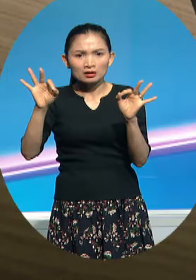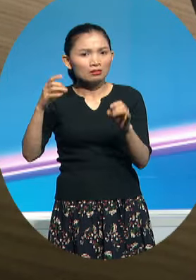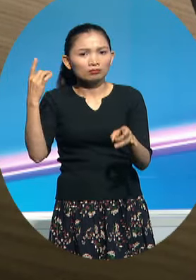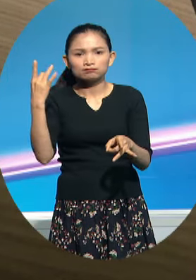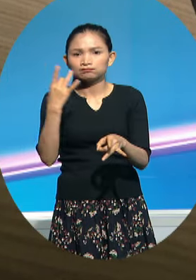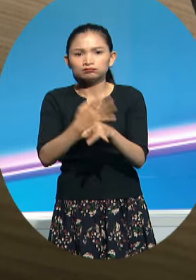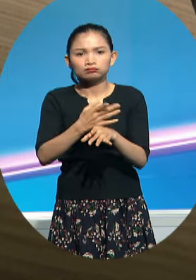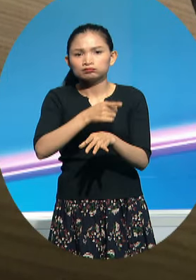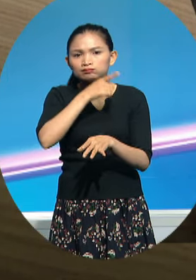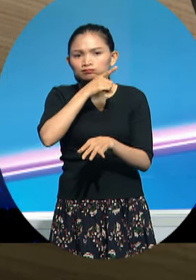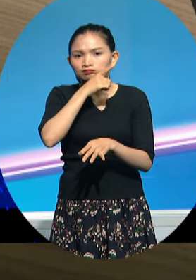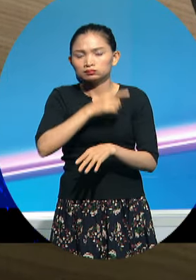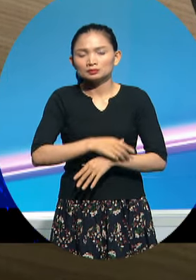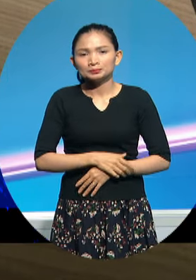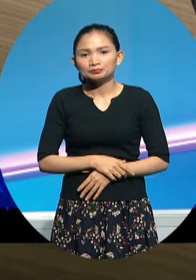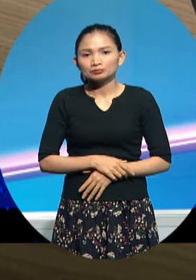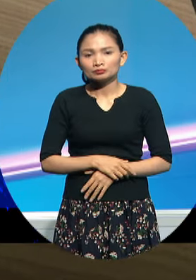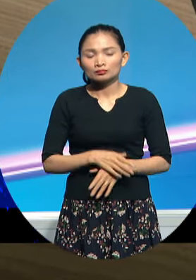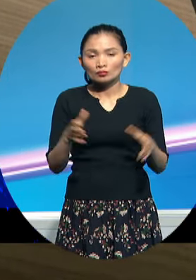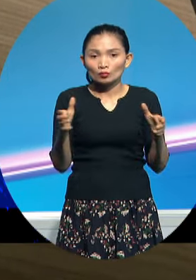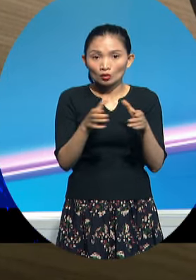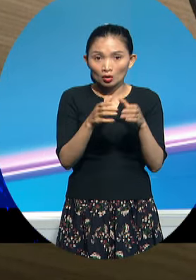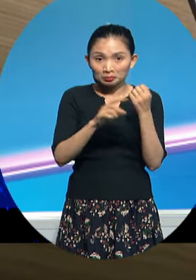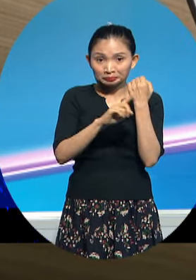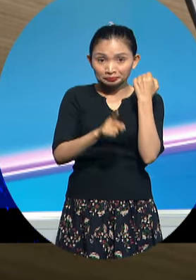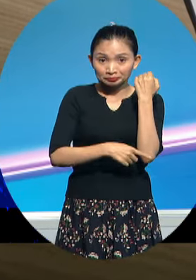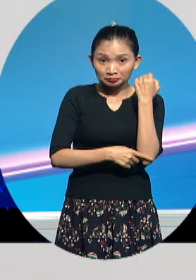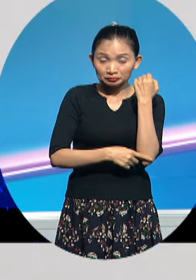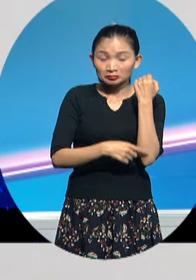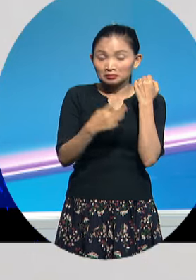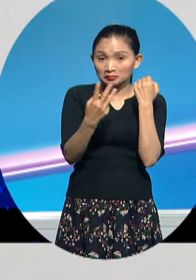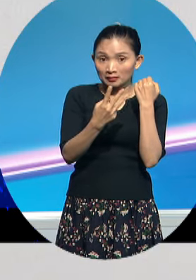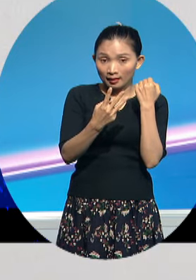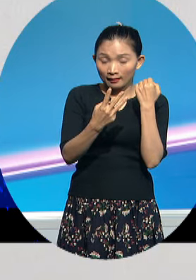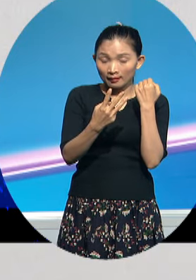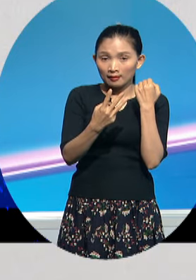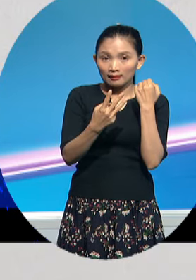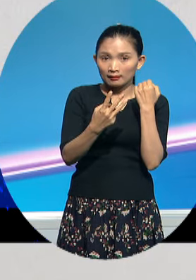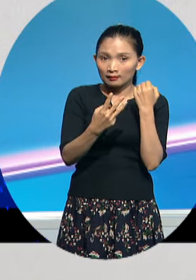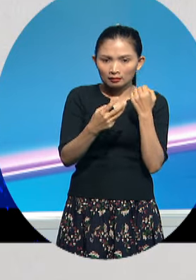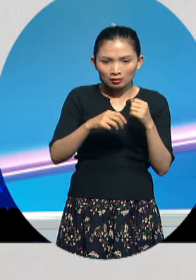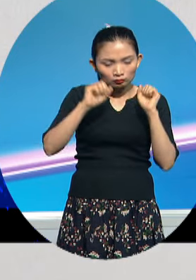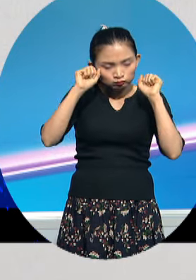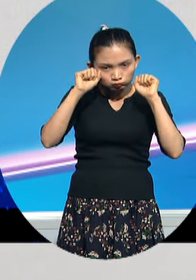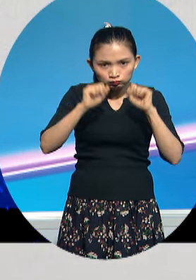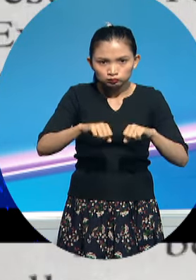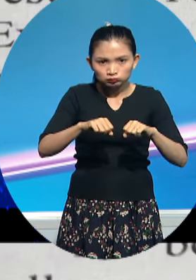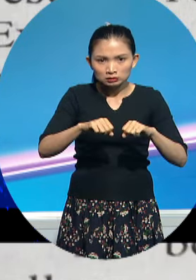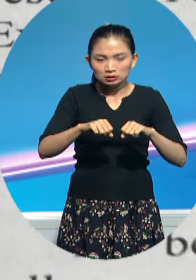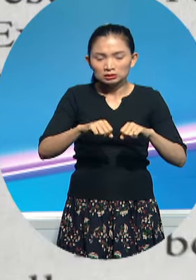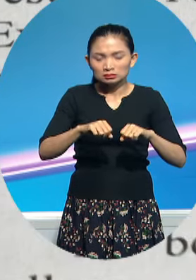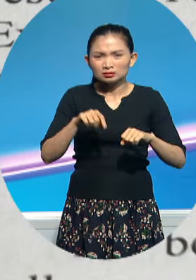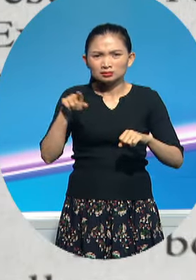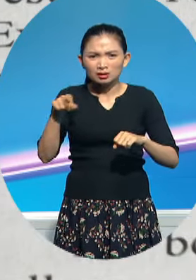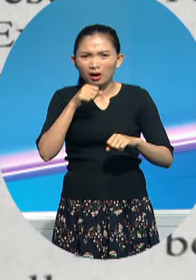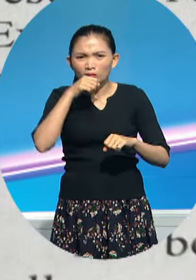2020 hội đồng ba thẩm phán của tòa phúc thẩm liên bang tại Washington đã nhất trí bát bỏ lập luận trước đó của ông trump rằng ông không